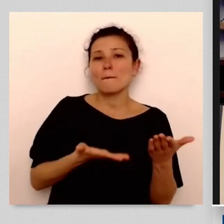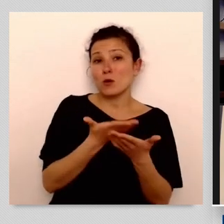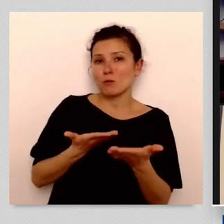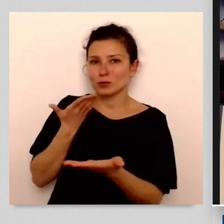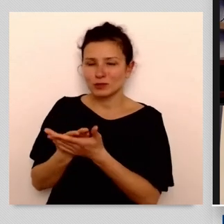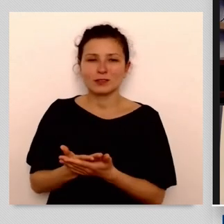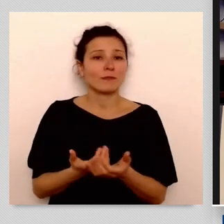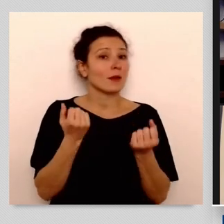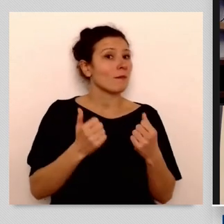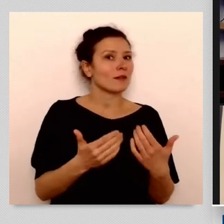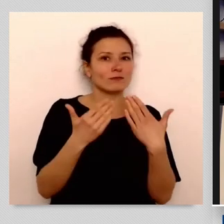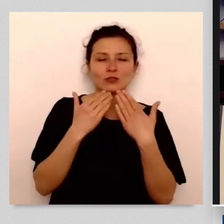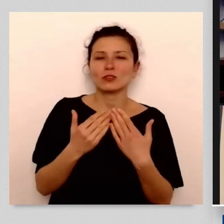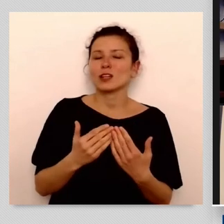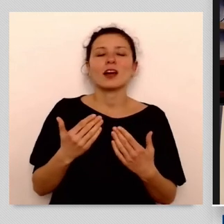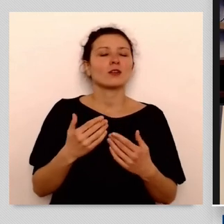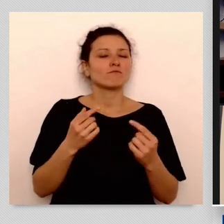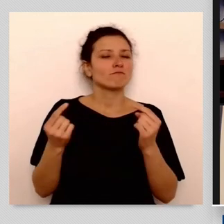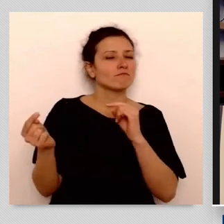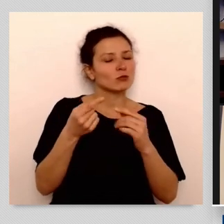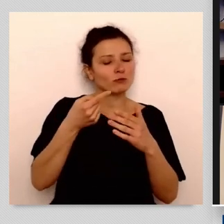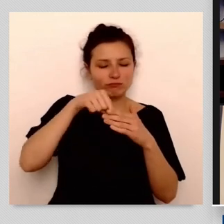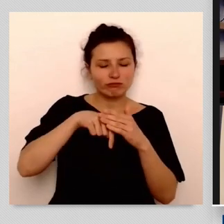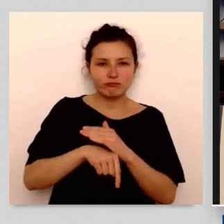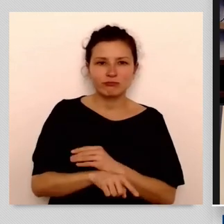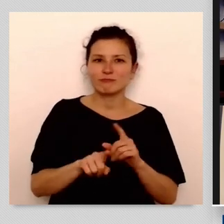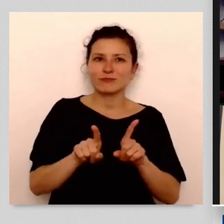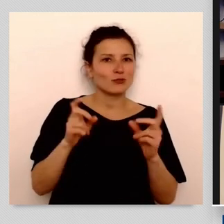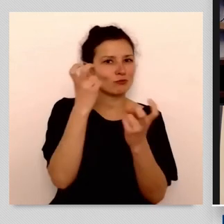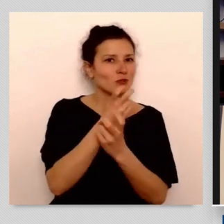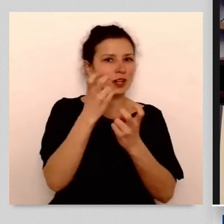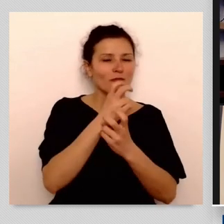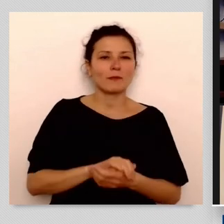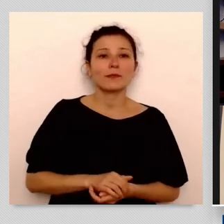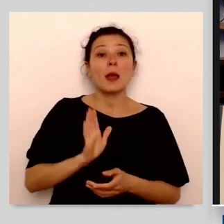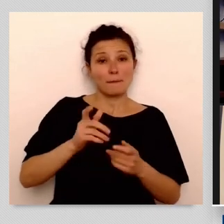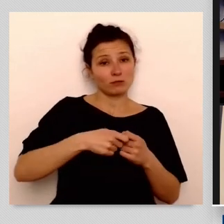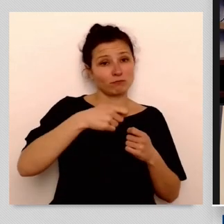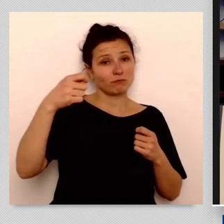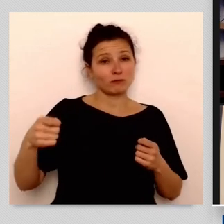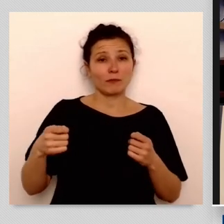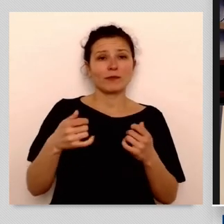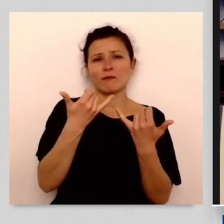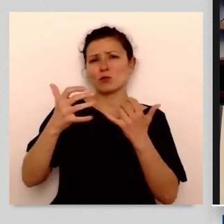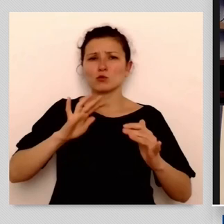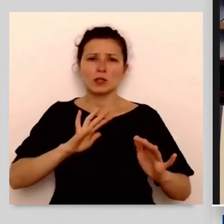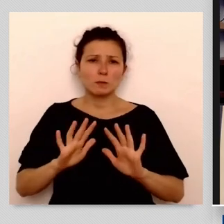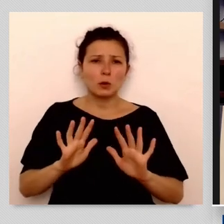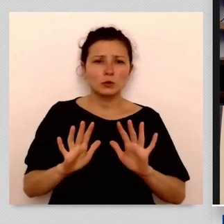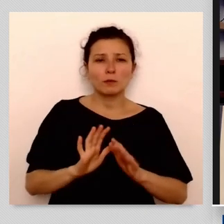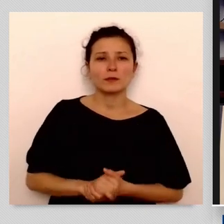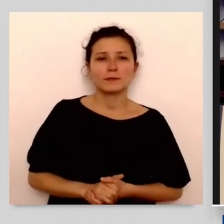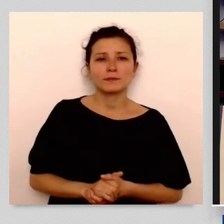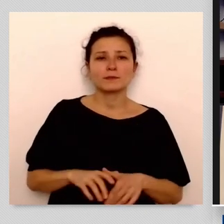niezwykle głęboką dyskusję i niezwykle też ciekawą. Będziemy ją kontynuować w różnych przekrojach, też